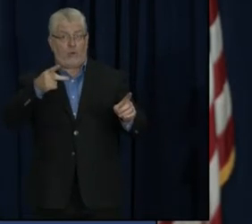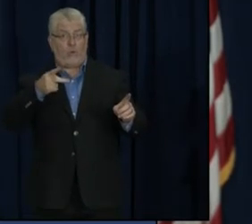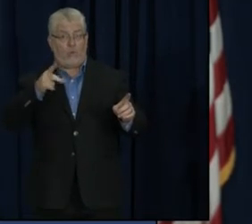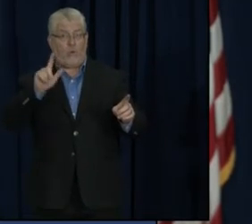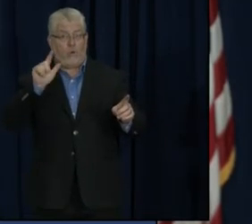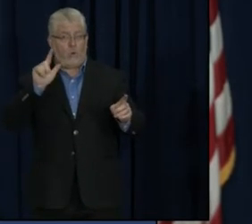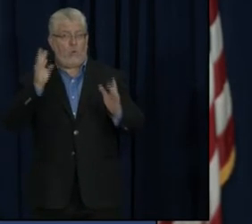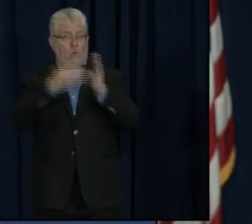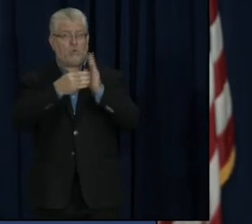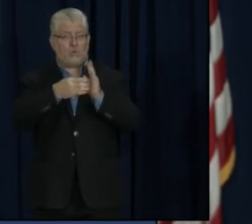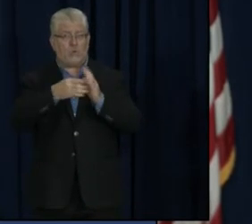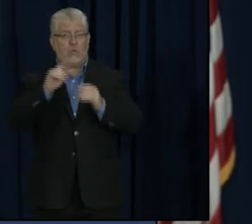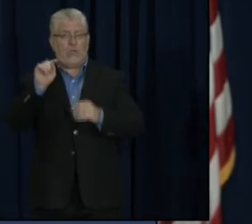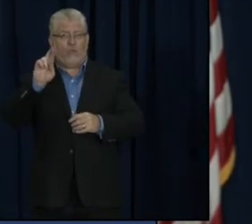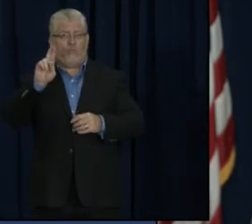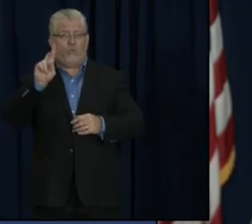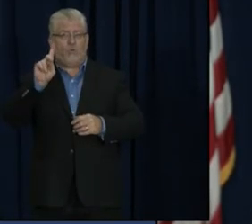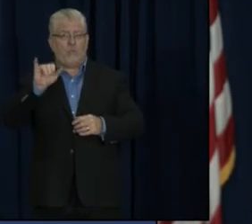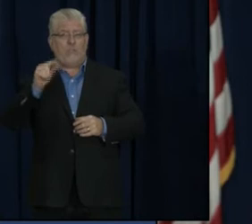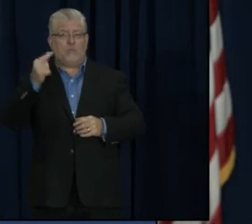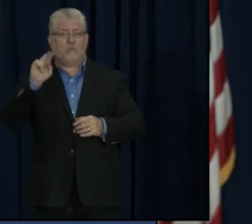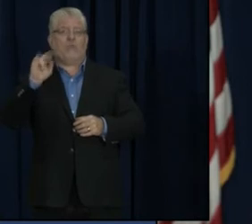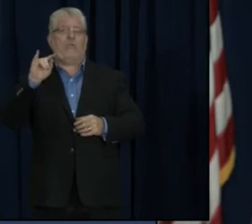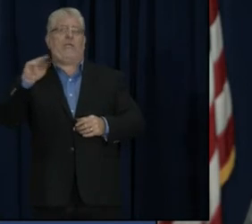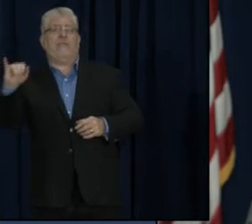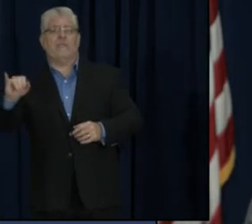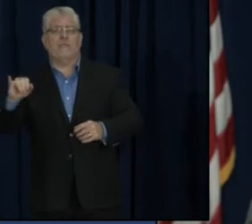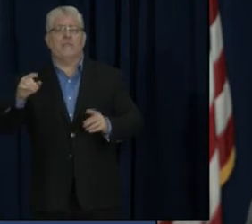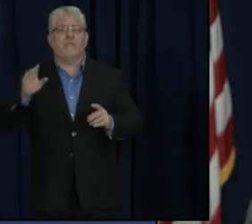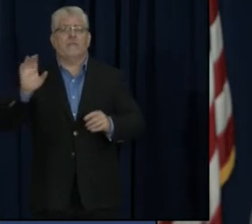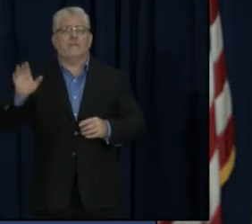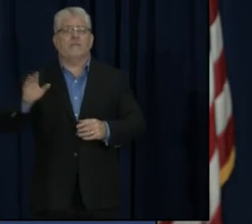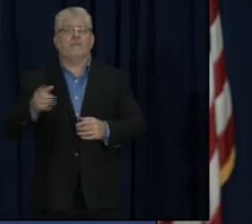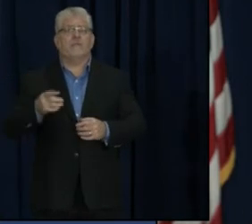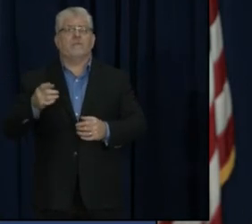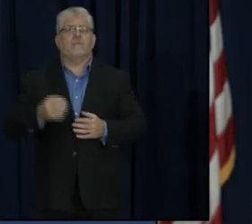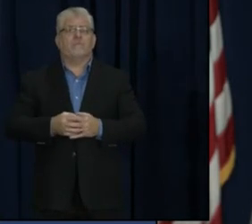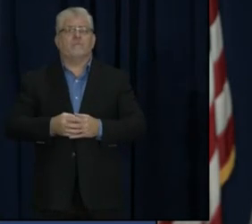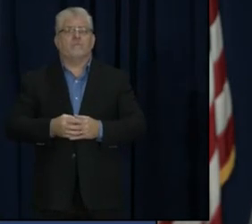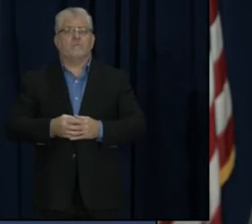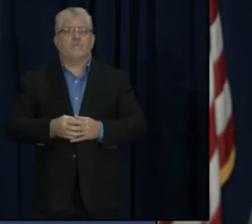عملية حساب الأصوات في بنسلفانيا؟ لا أعرف،